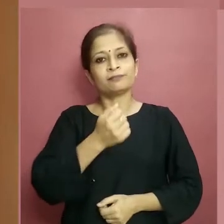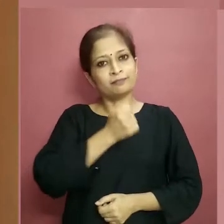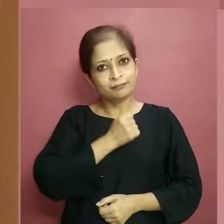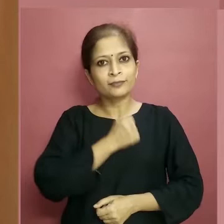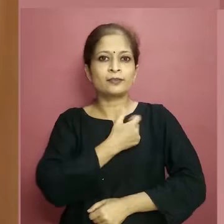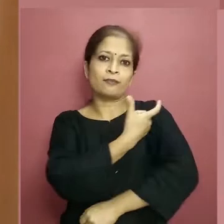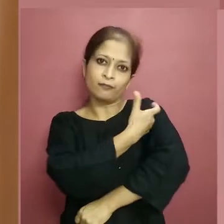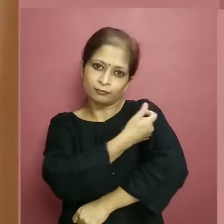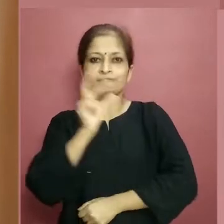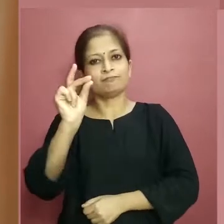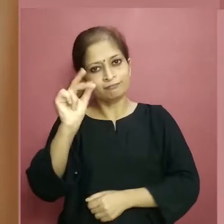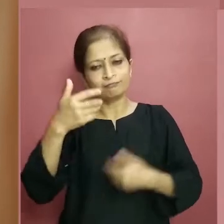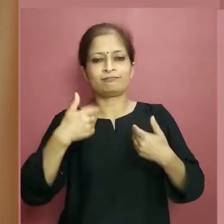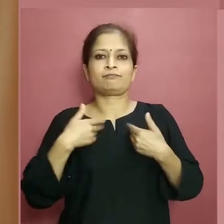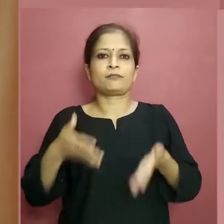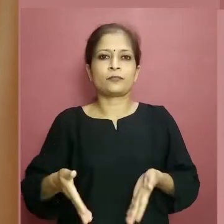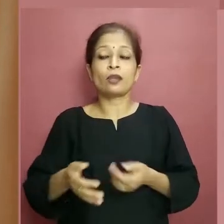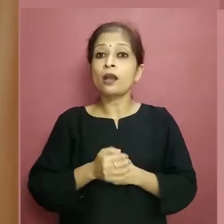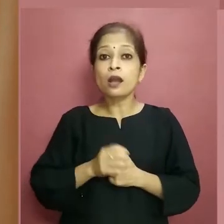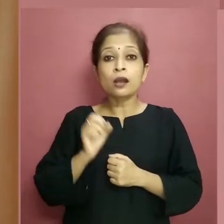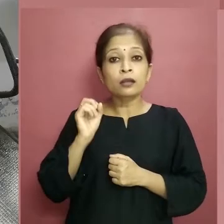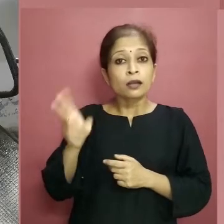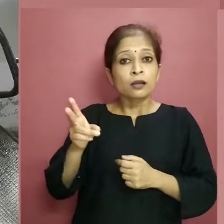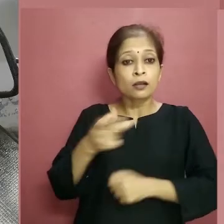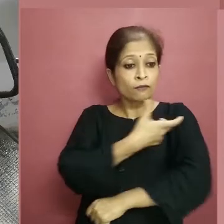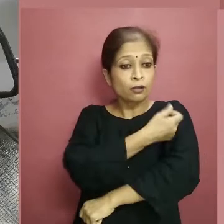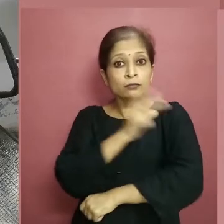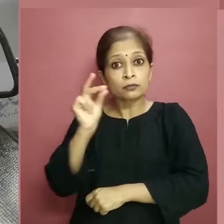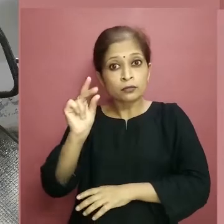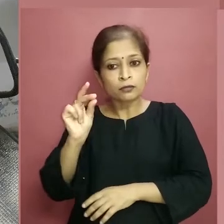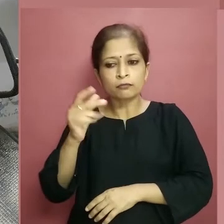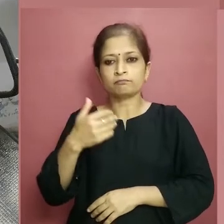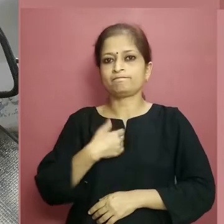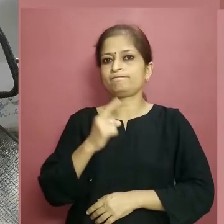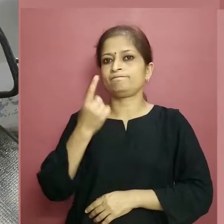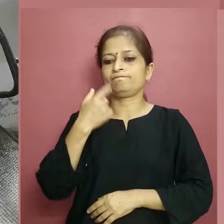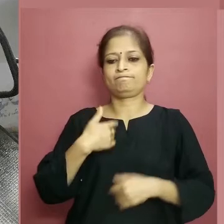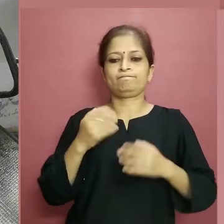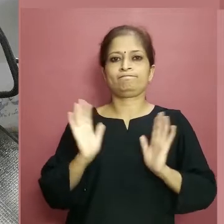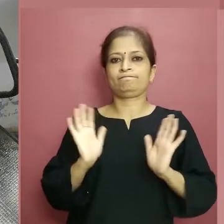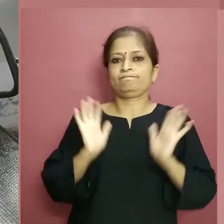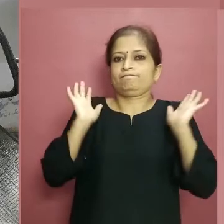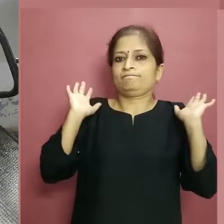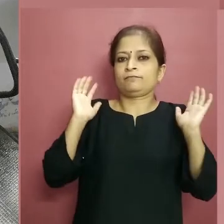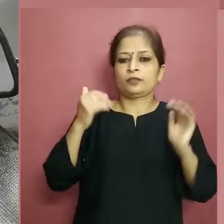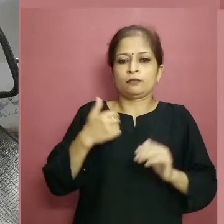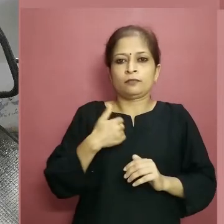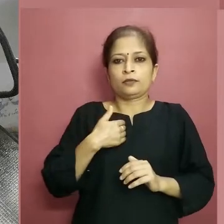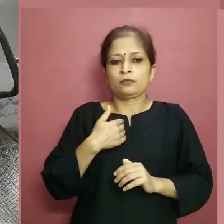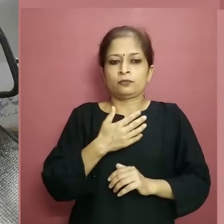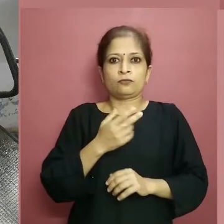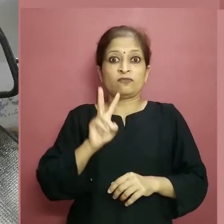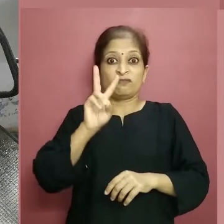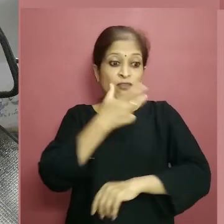तो मैं यहाँ मेरे वैक्सीनेशन की दूसरी डोज लेने आया हूँ। अच्छा, तुम दूसरी डोज लेने आए हो और मैंने तो पहली ही नहीं